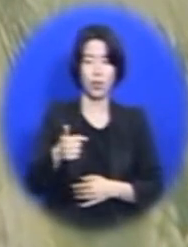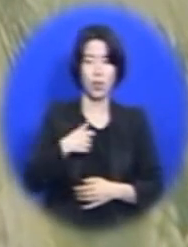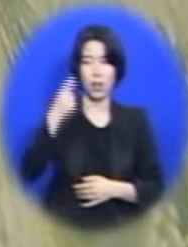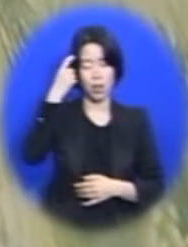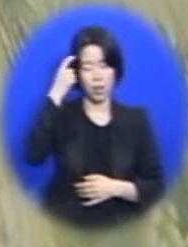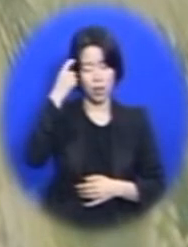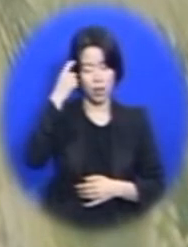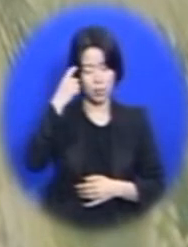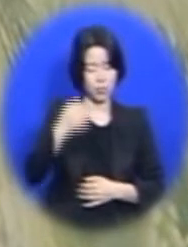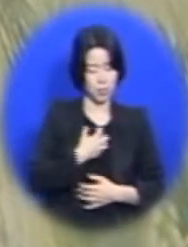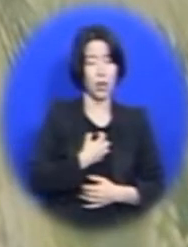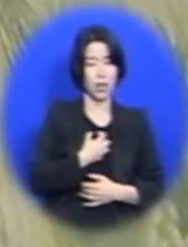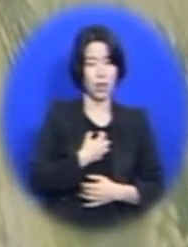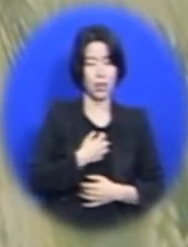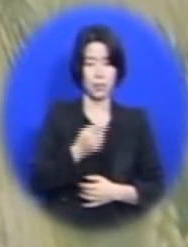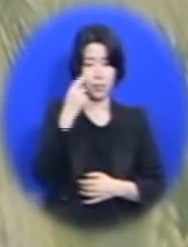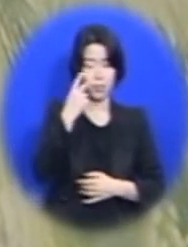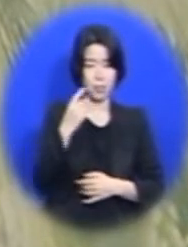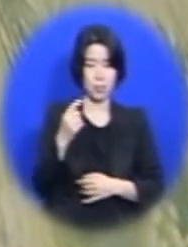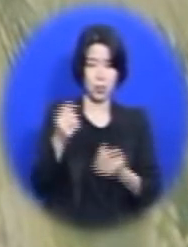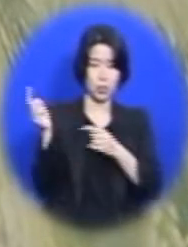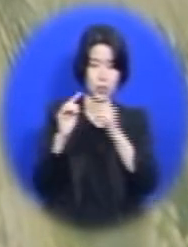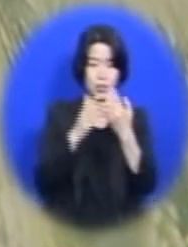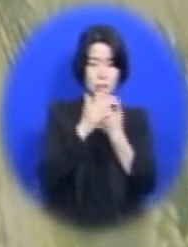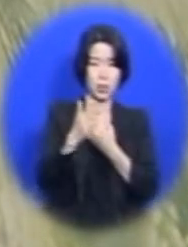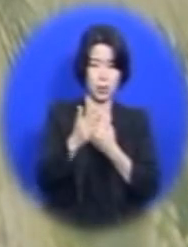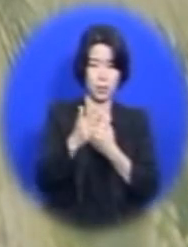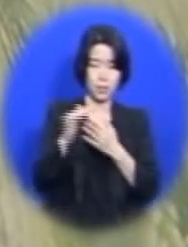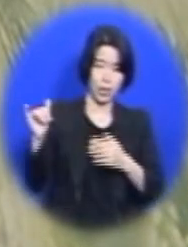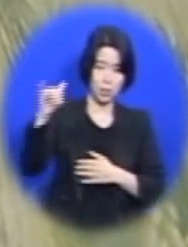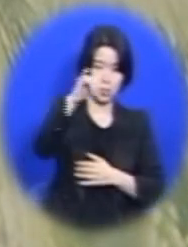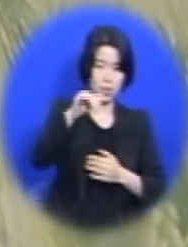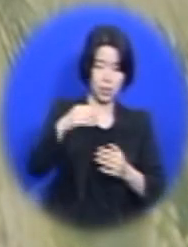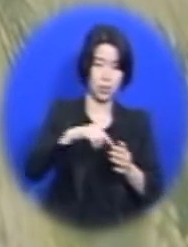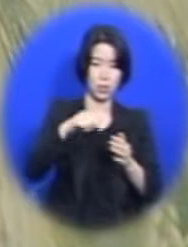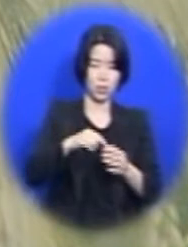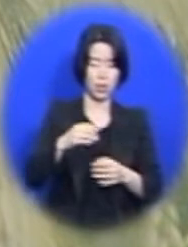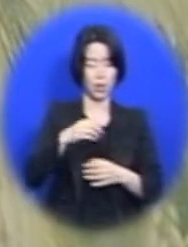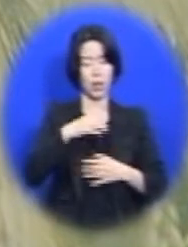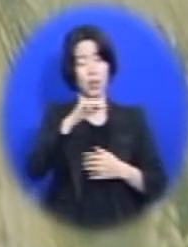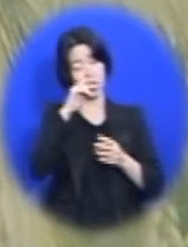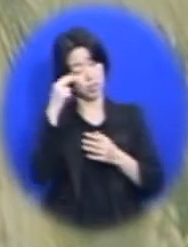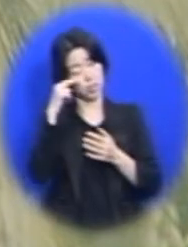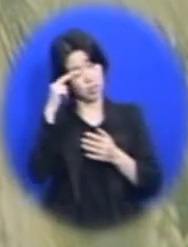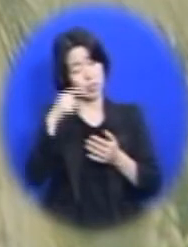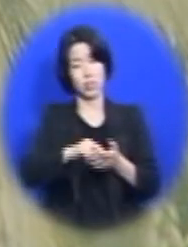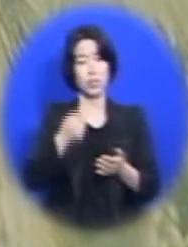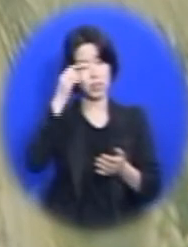올 정도였습니다. 미국 집회를 갔다가 올 때 비행기에서 쇼크가 올 정도였어요. 그런데 그때 하나님께서